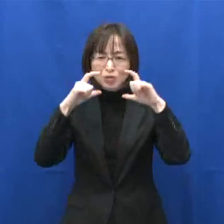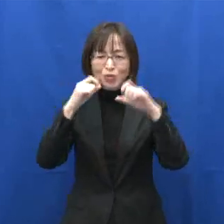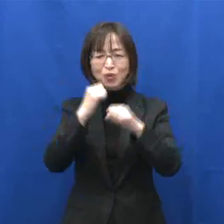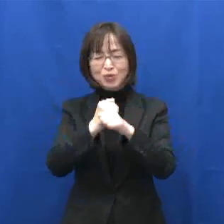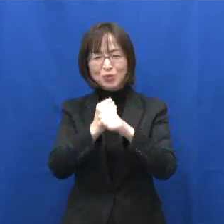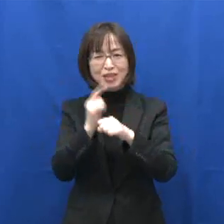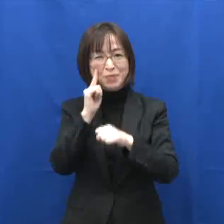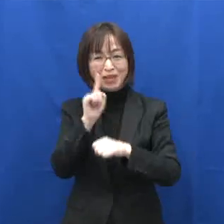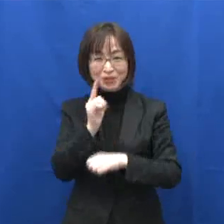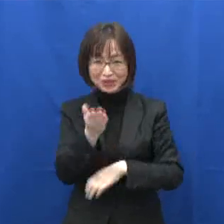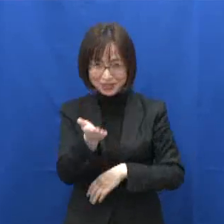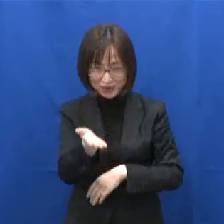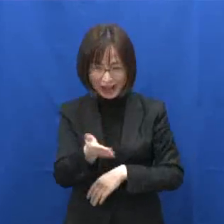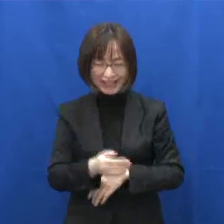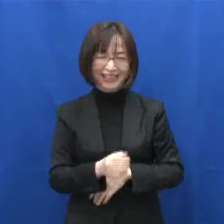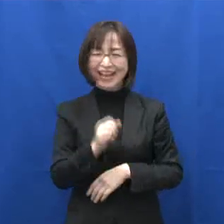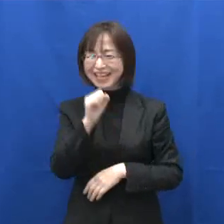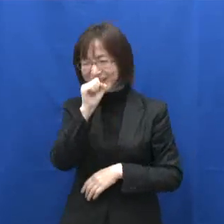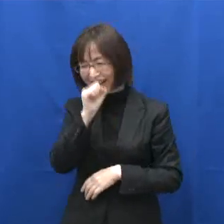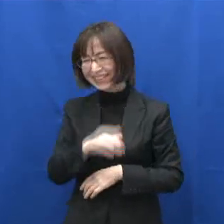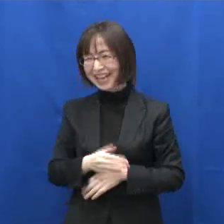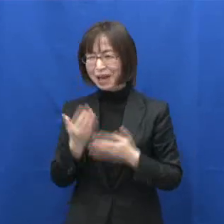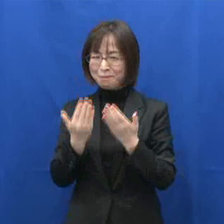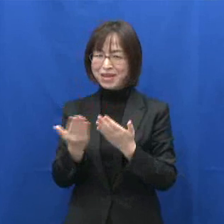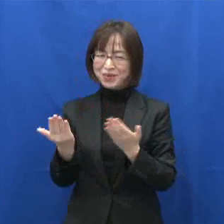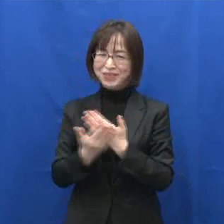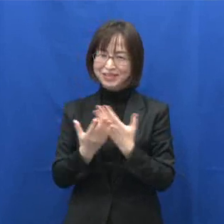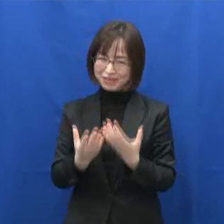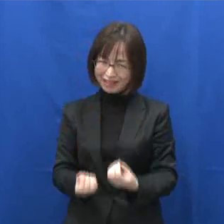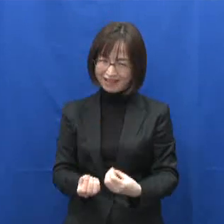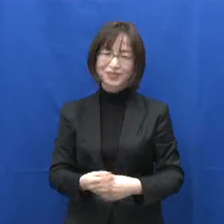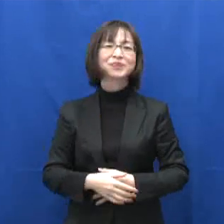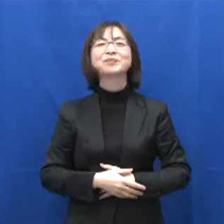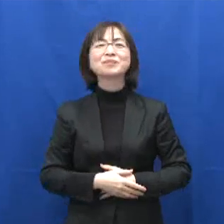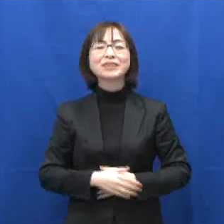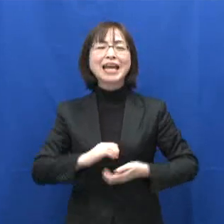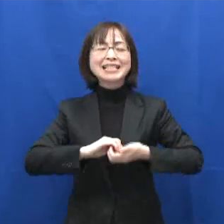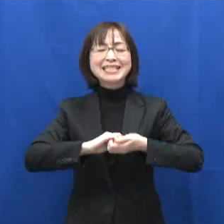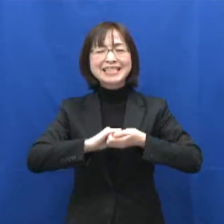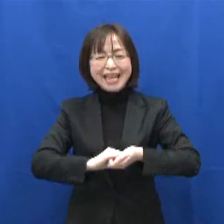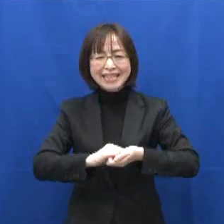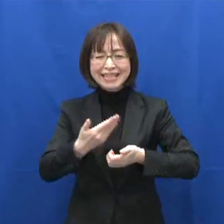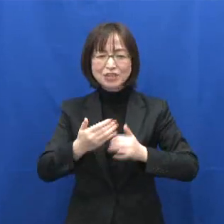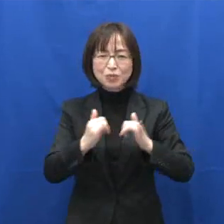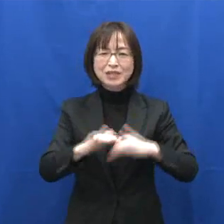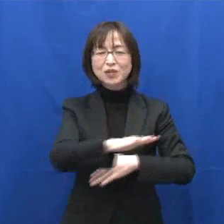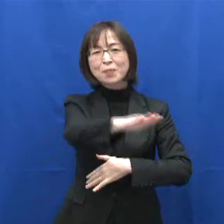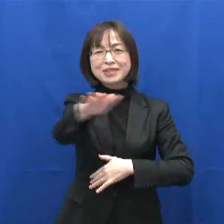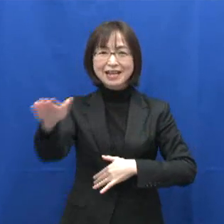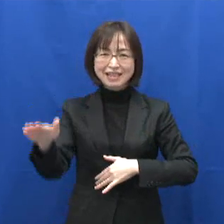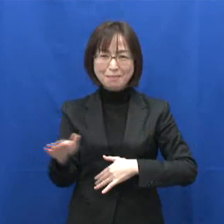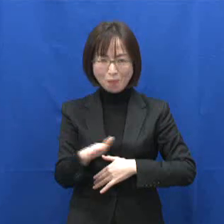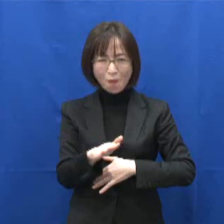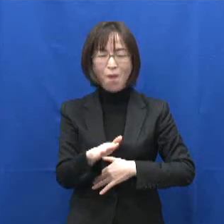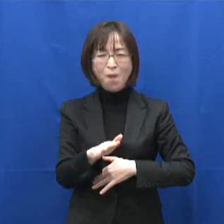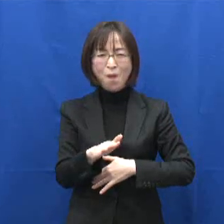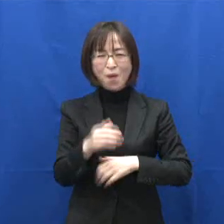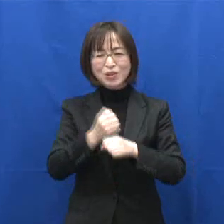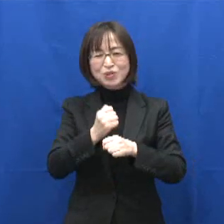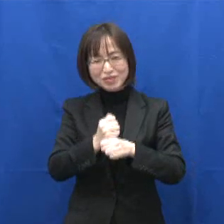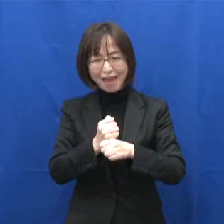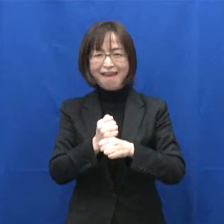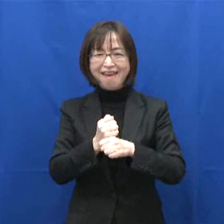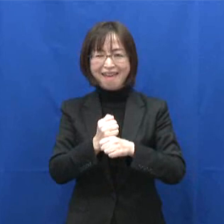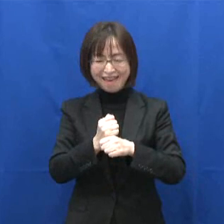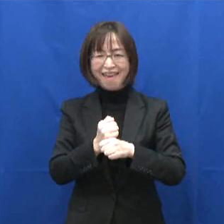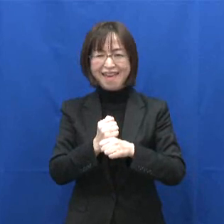がでしょうか。 よかったですね、 はい、 勉強になりました。はい、ぜひぜひ国の皆さんもね、はい、いろいろ、作って、